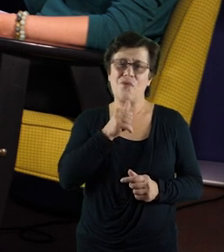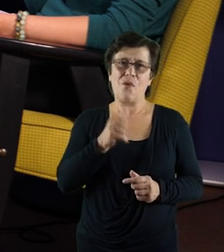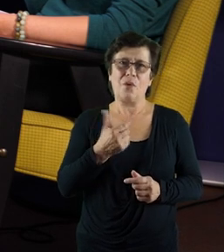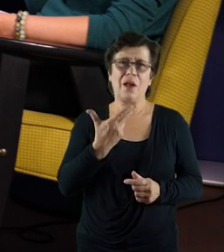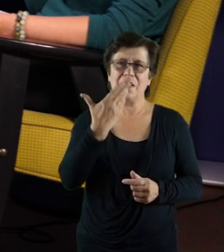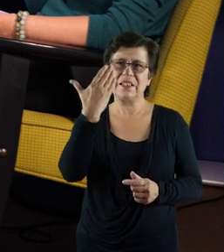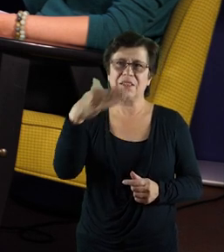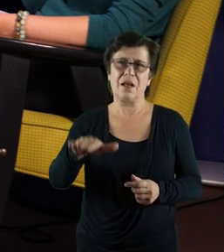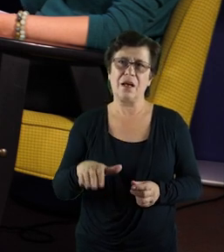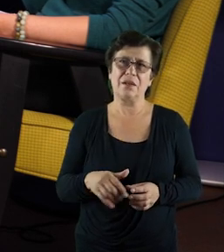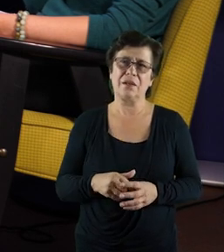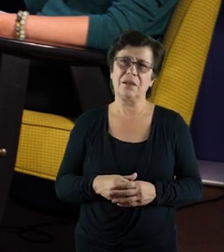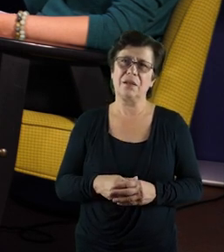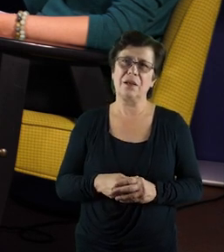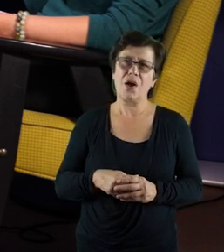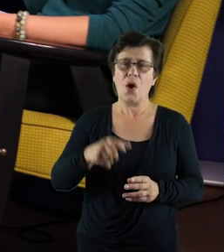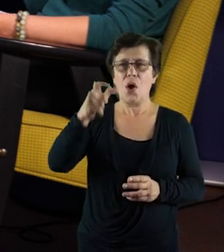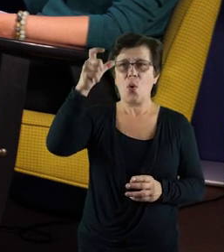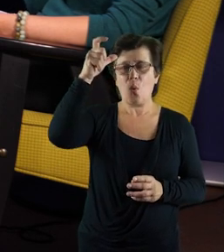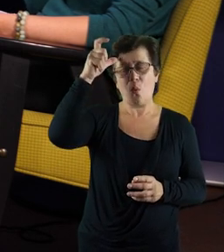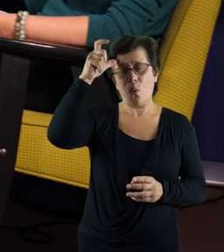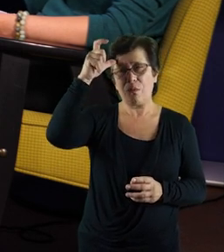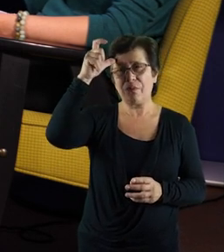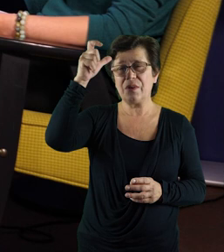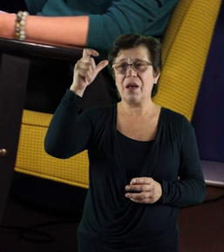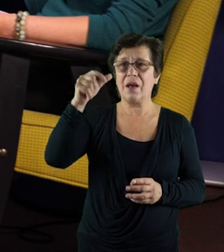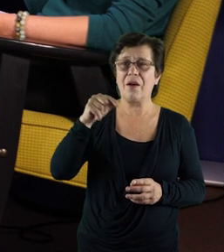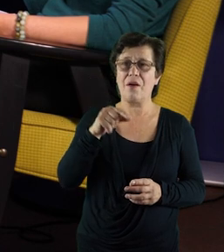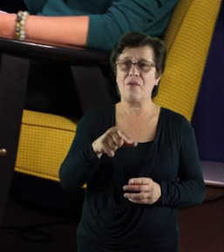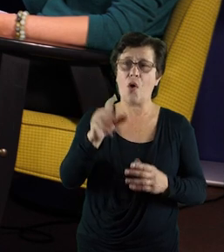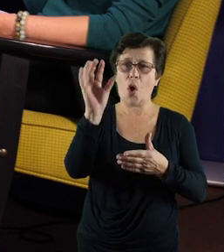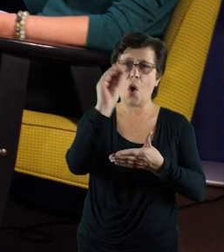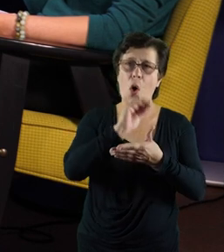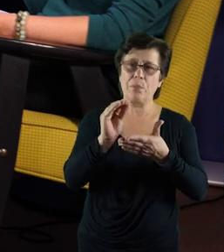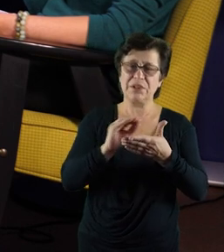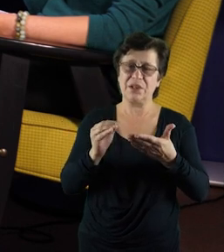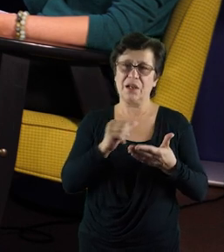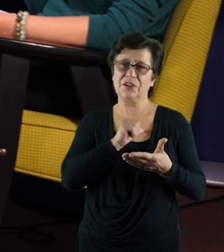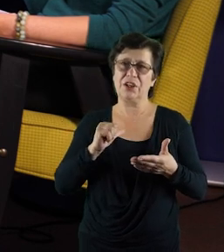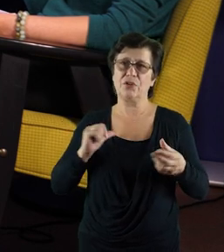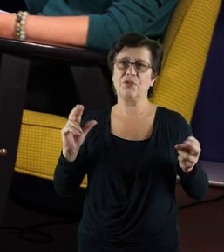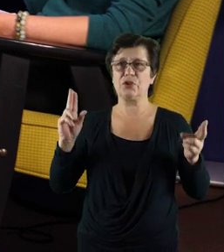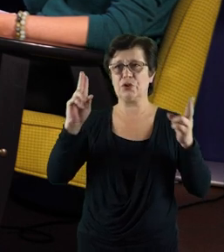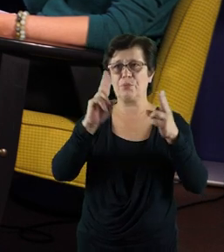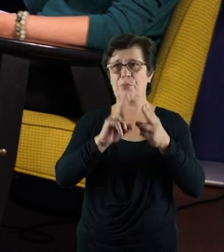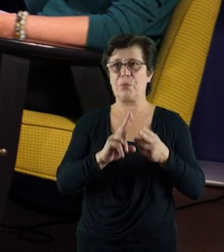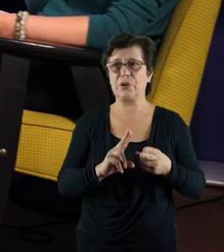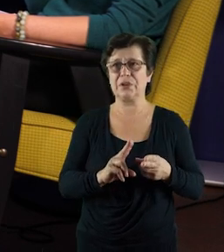nieznany. Głównie w opisach, przynajmniej, no nie wiem, ja tak się spotkałam z takimi określeniami,